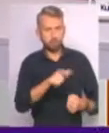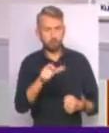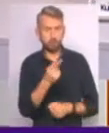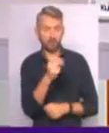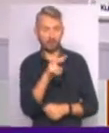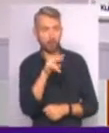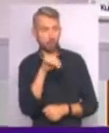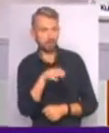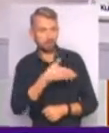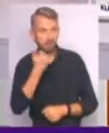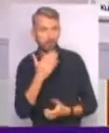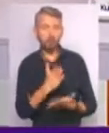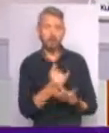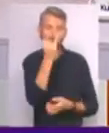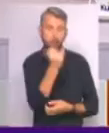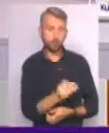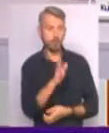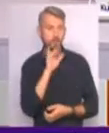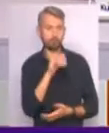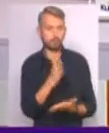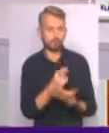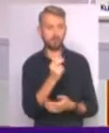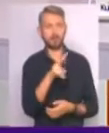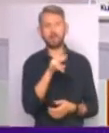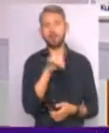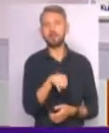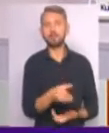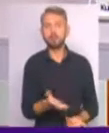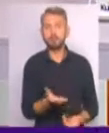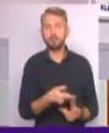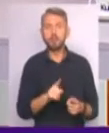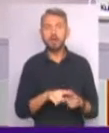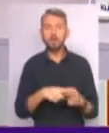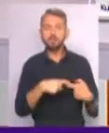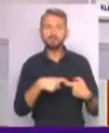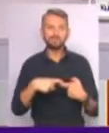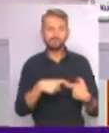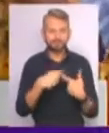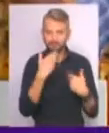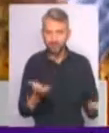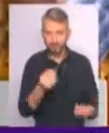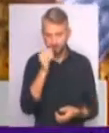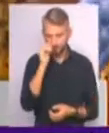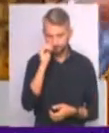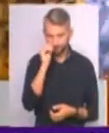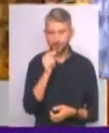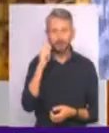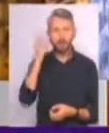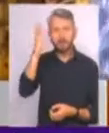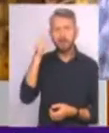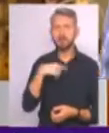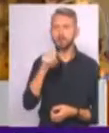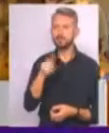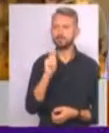целлюлита, есть худые девочки, у которых есть целлюлит. Поэтому с ожирением здесь корреляции нет. До речі, я вам пам'ятаєте, задавав